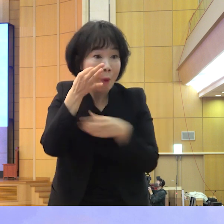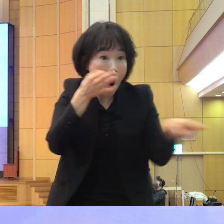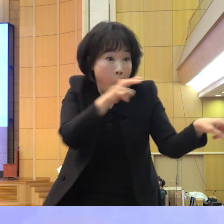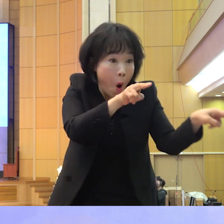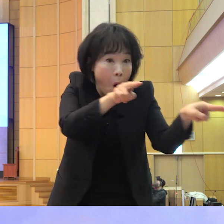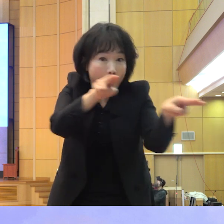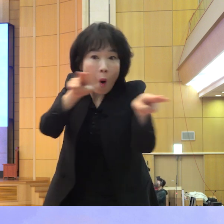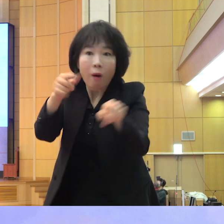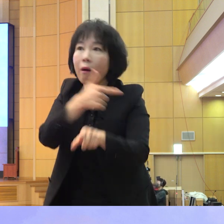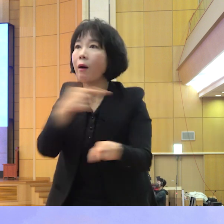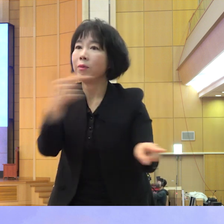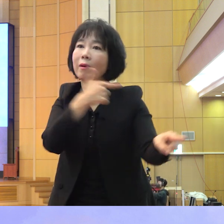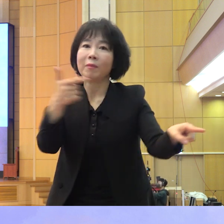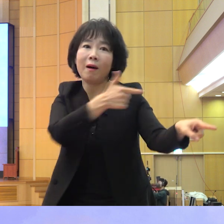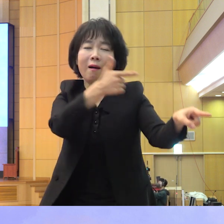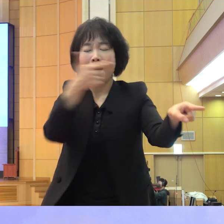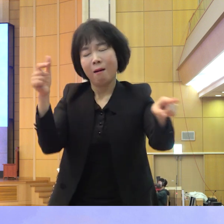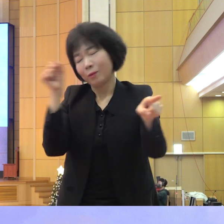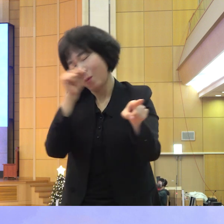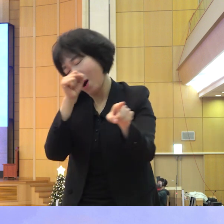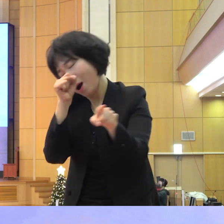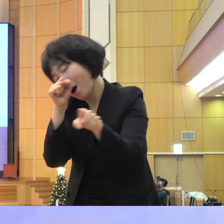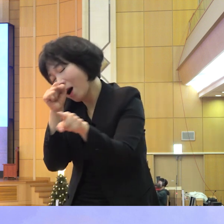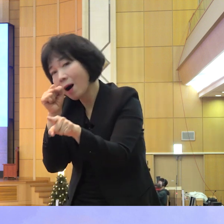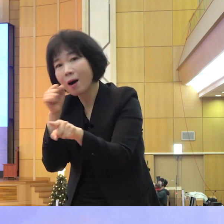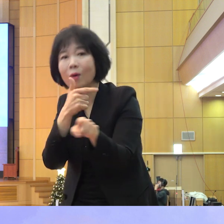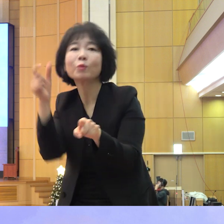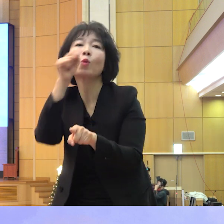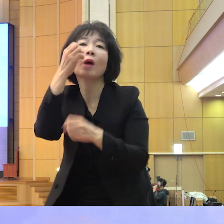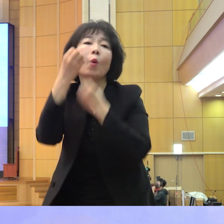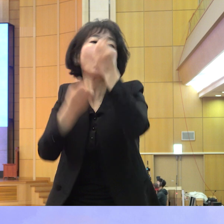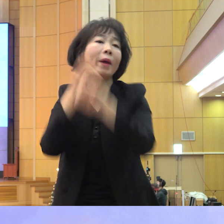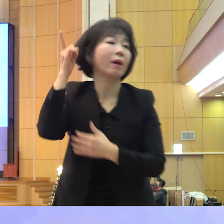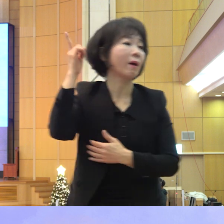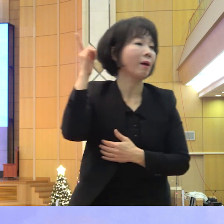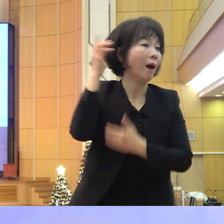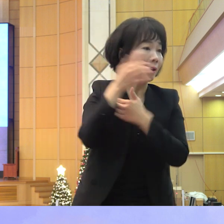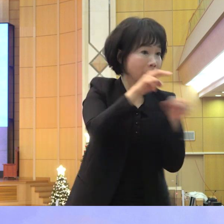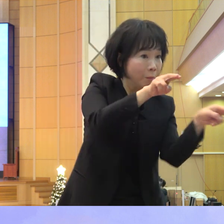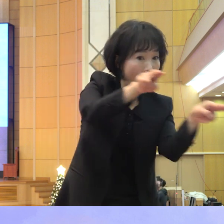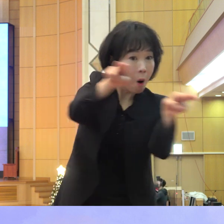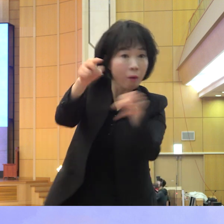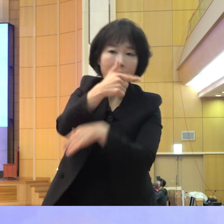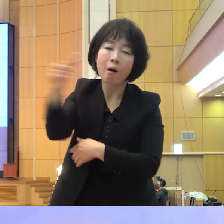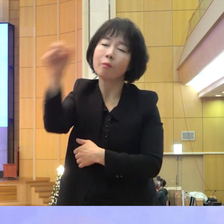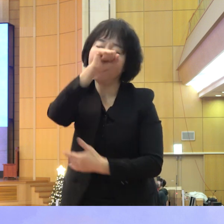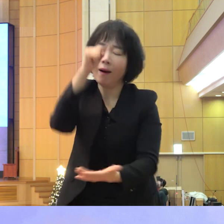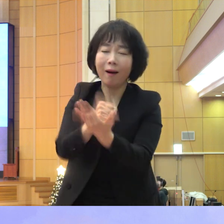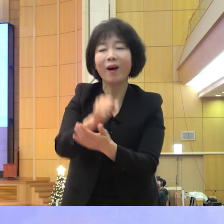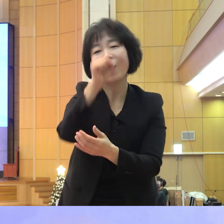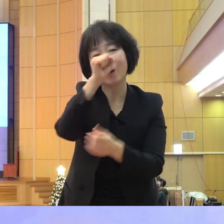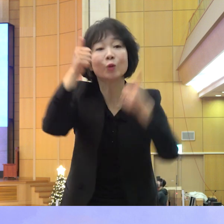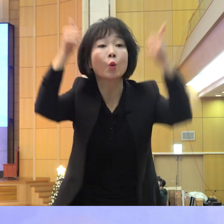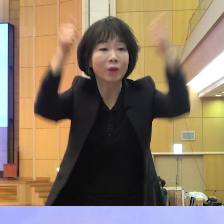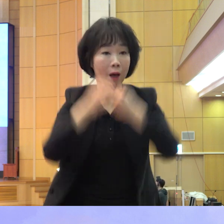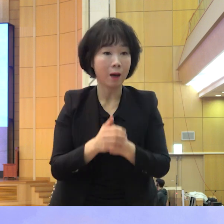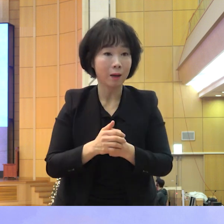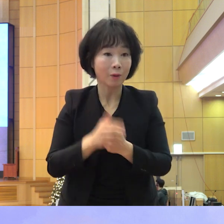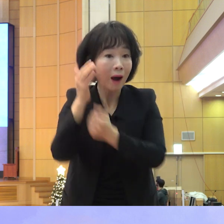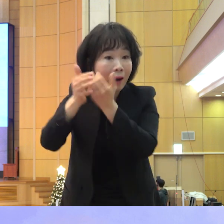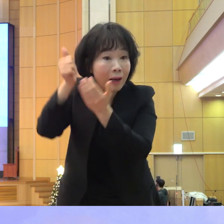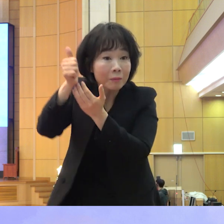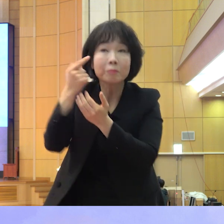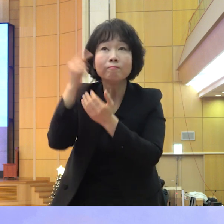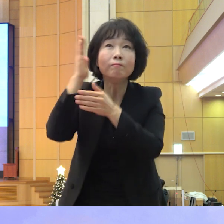게 아니라 그리고 하나님이 창조한 걸 보시고 하나님 보시기에 좋았더라. 하늘을